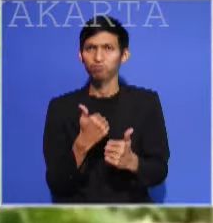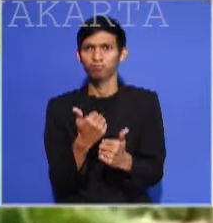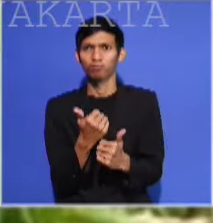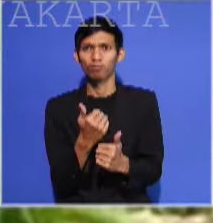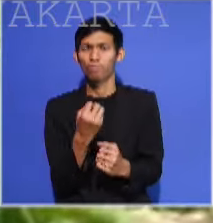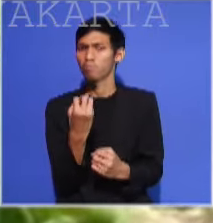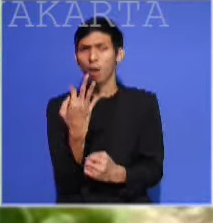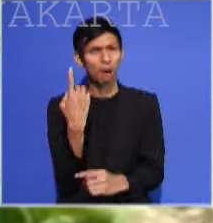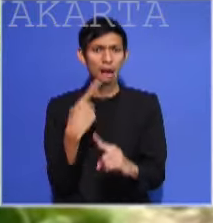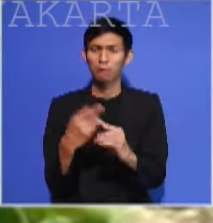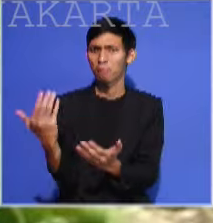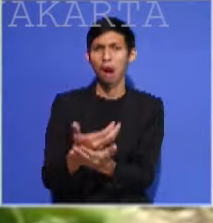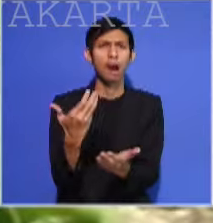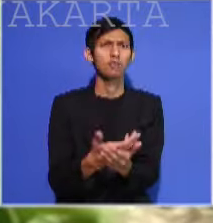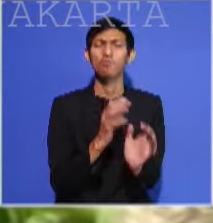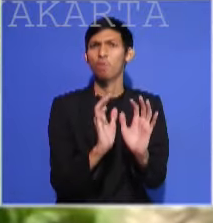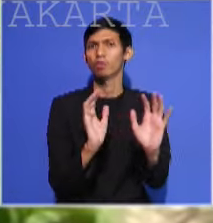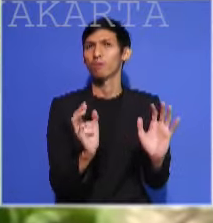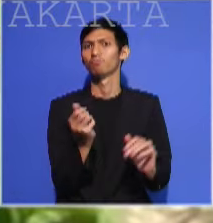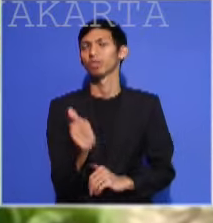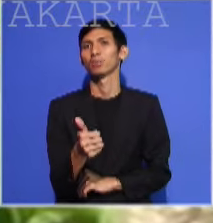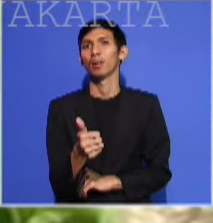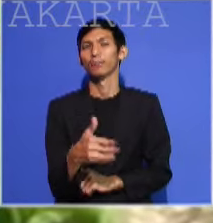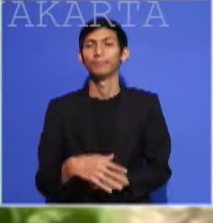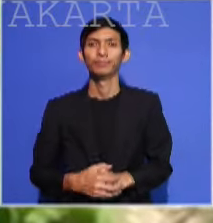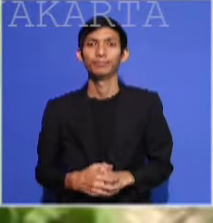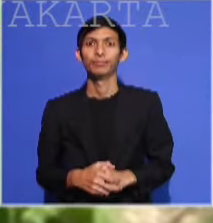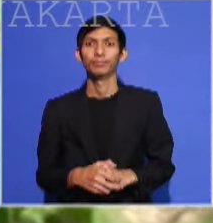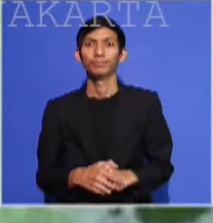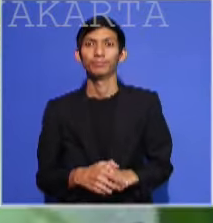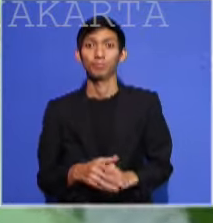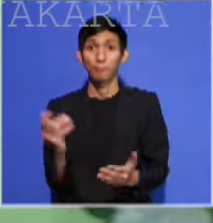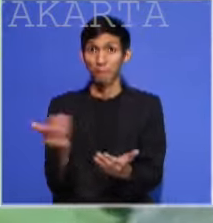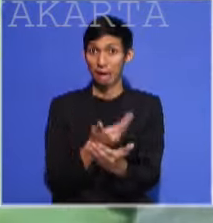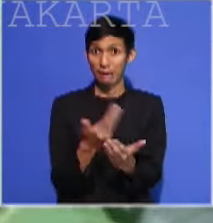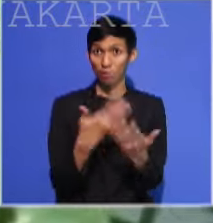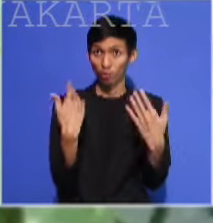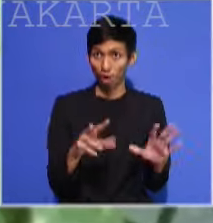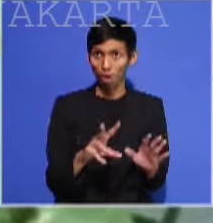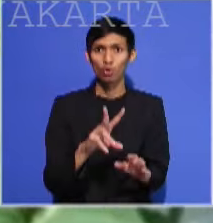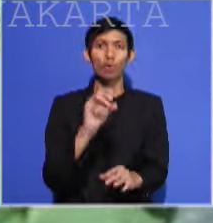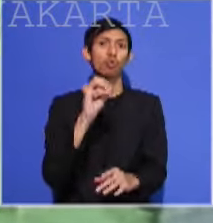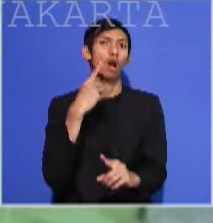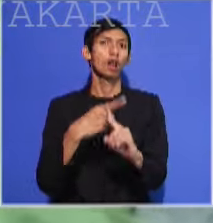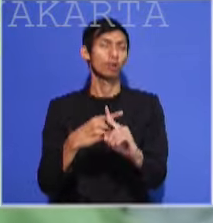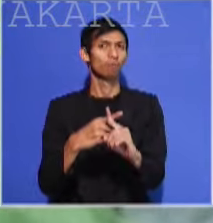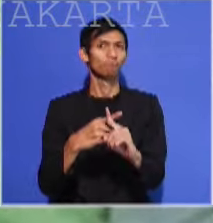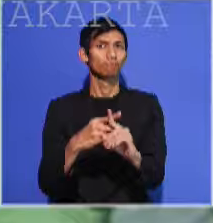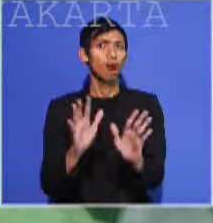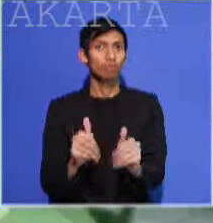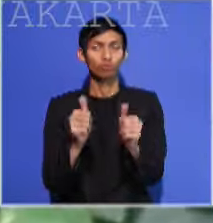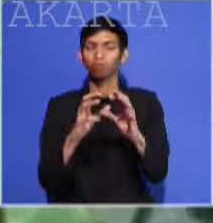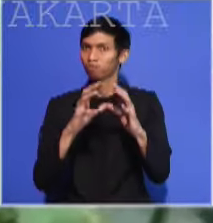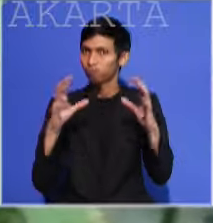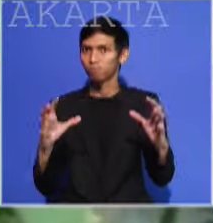makaping-kaping. Ing wekdal sak menika piyambakipun sampun nindakaken panen kaping kalidoso ingkang asilipun marmaken.